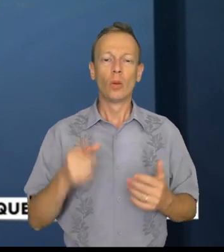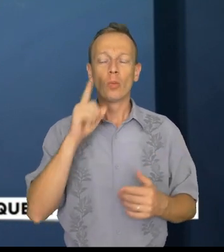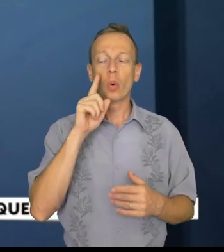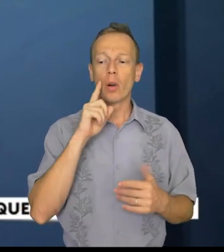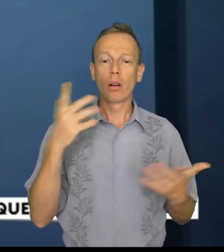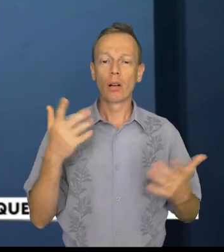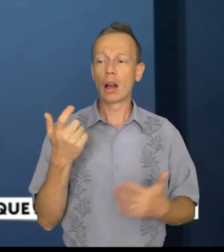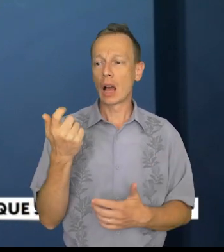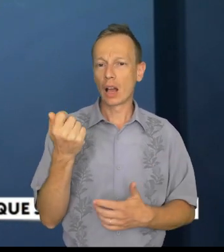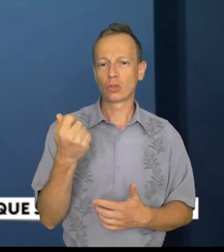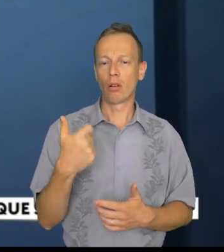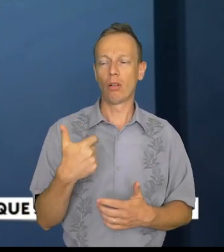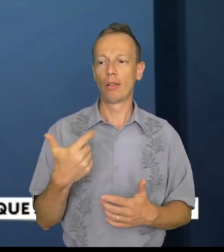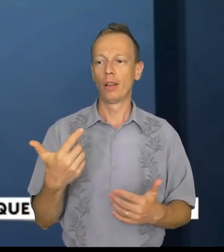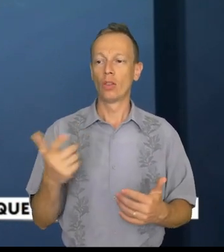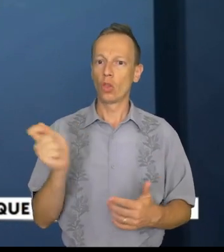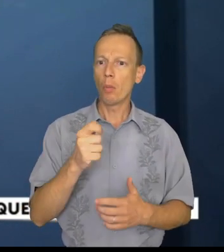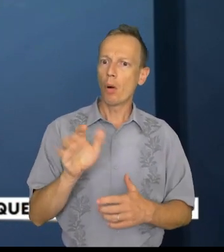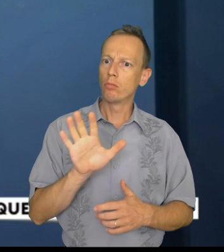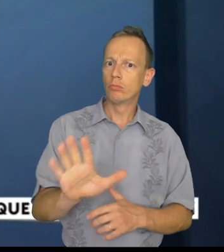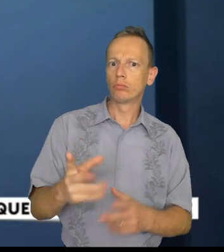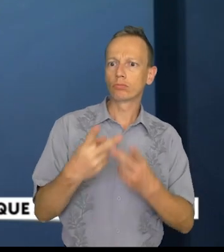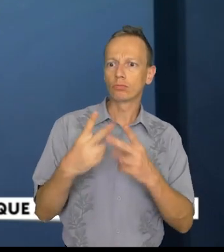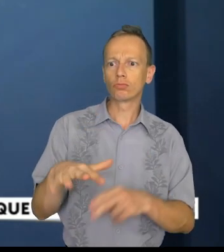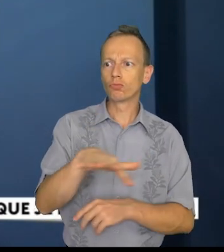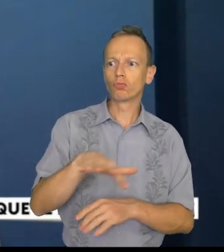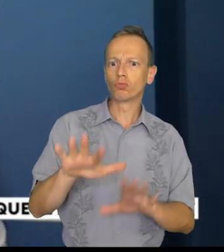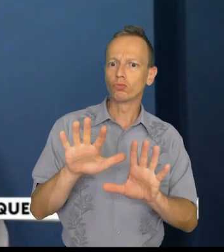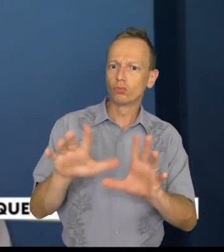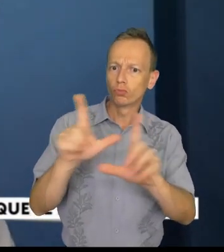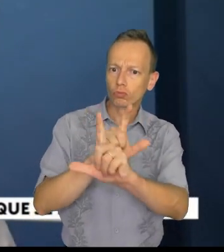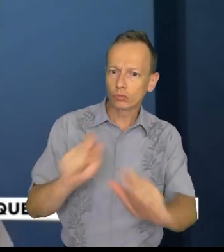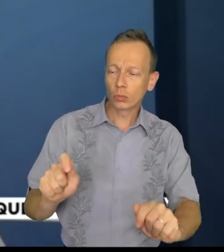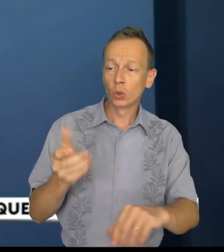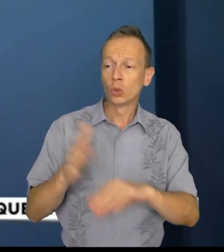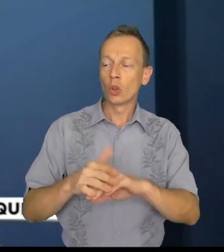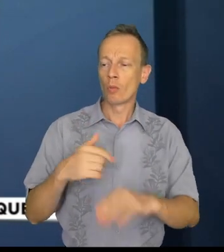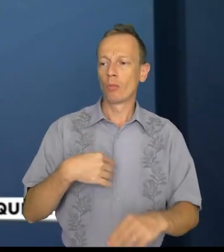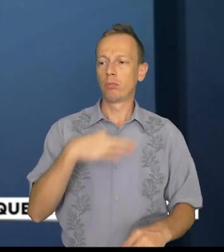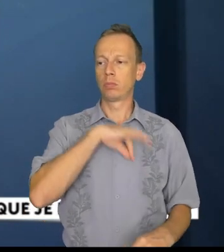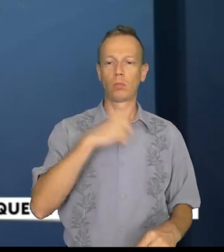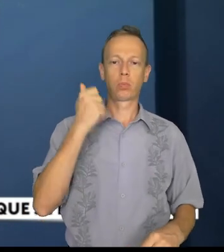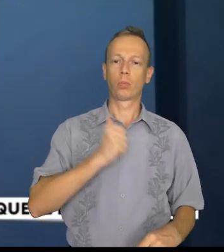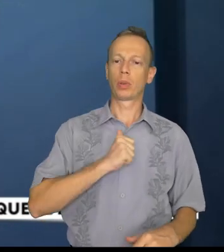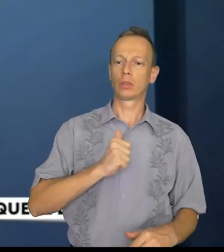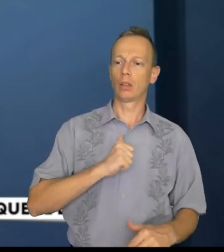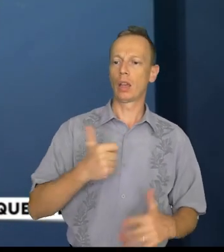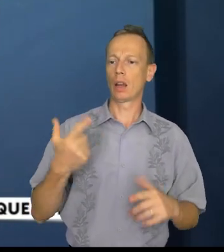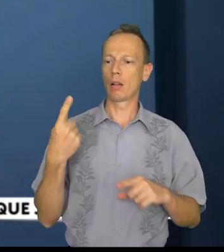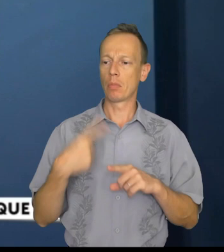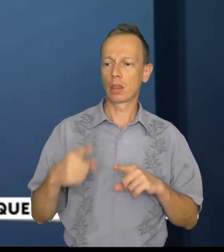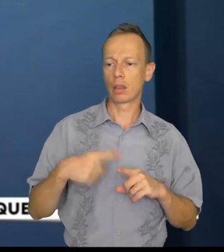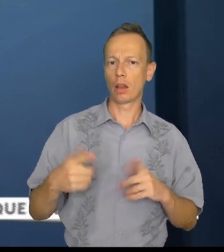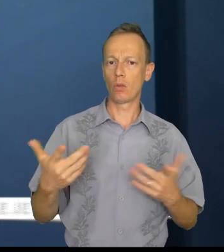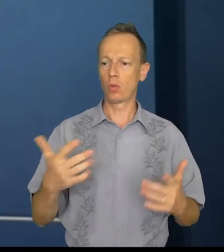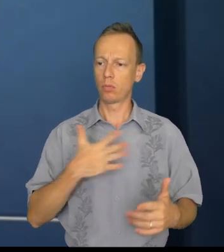d'intérêt, c'est-à-dire on confond manifestement l'intérêt direct ou indirect, personnel ou matériel ou moral que l'on